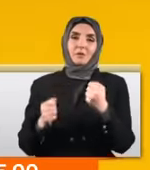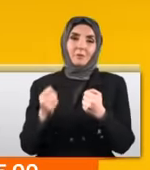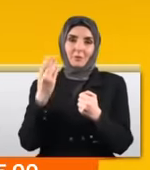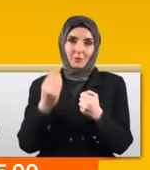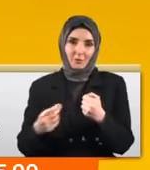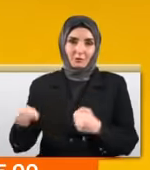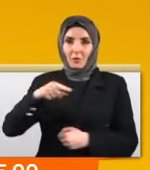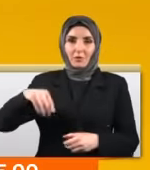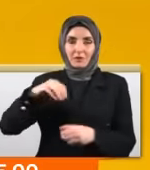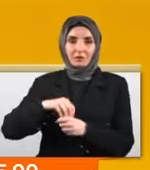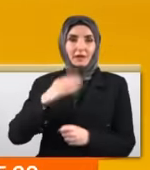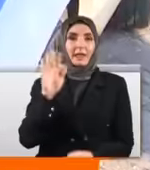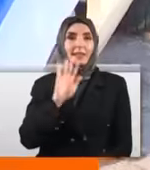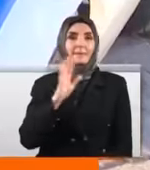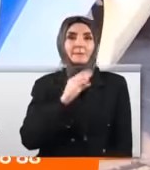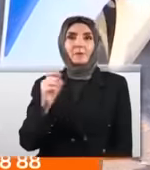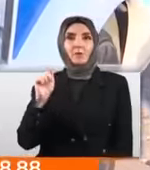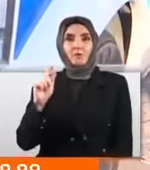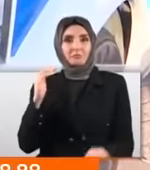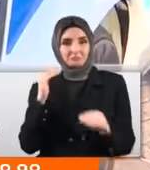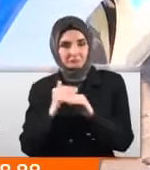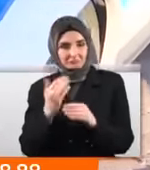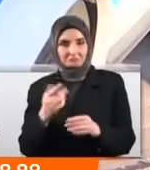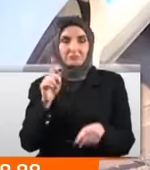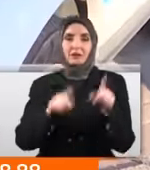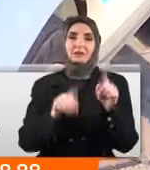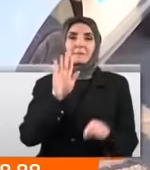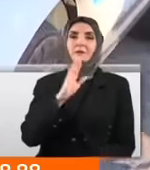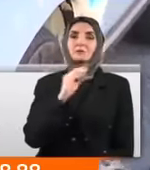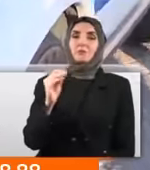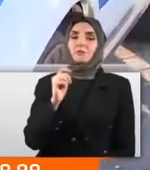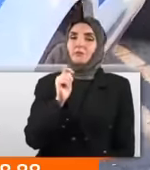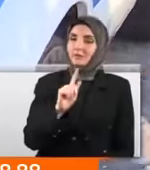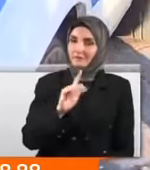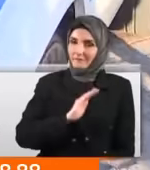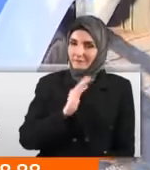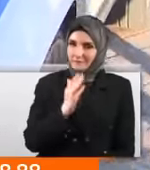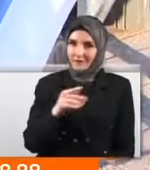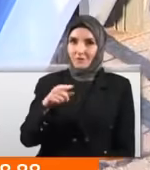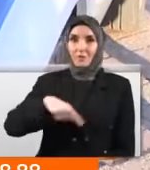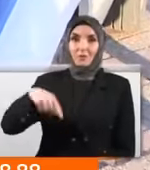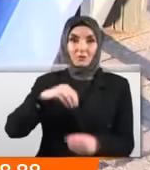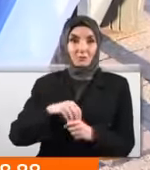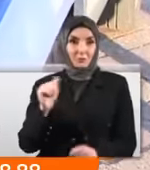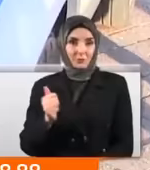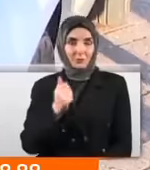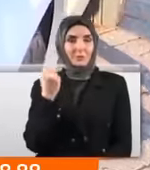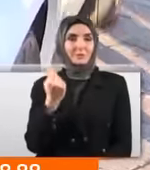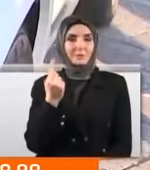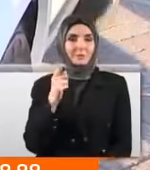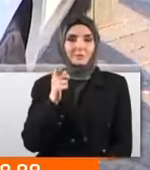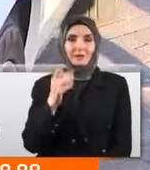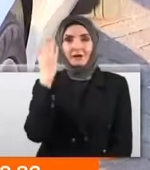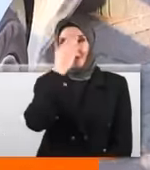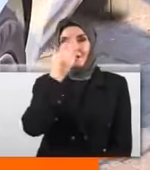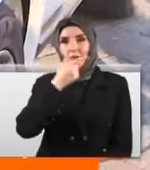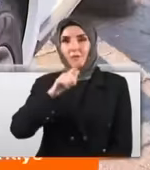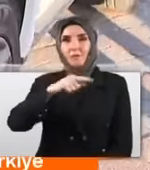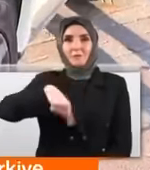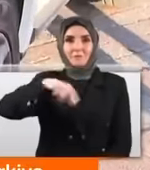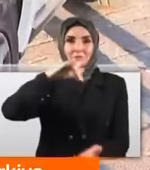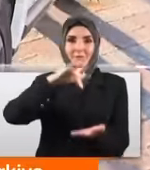da var, 5 milyonluk olan da. O trafik arabalarından biri de Karaköy Meydan'da sergileniyor. İçlerinden en